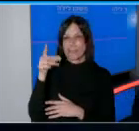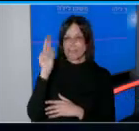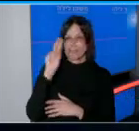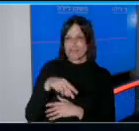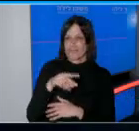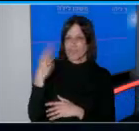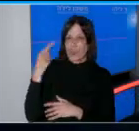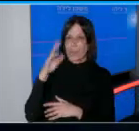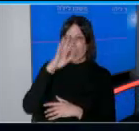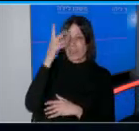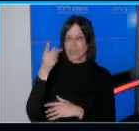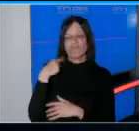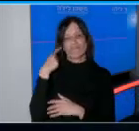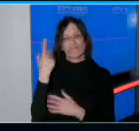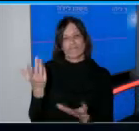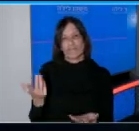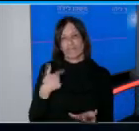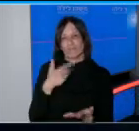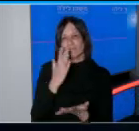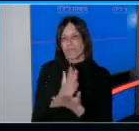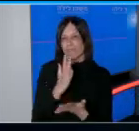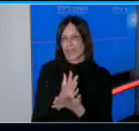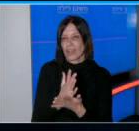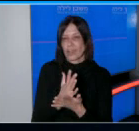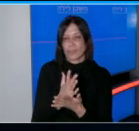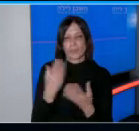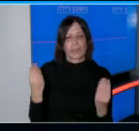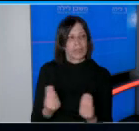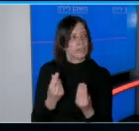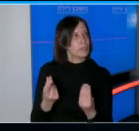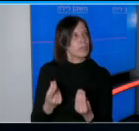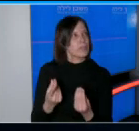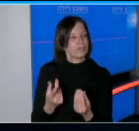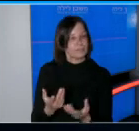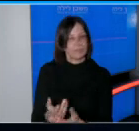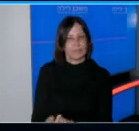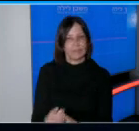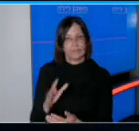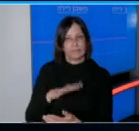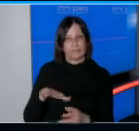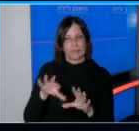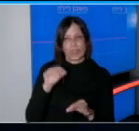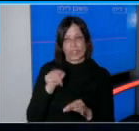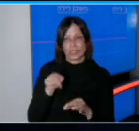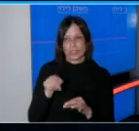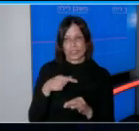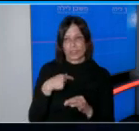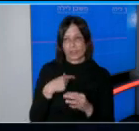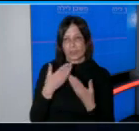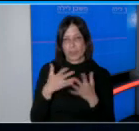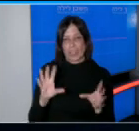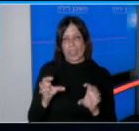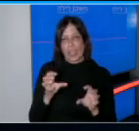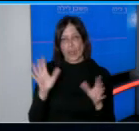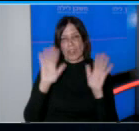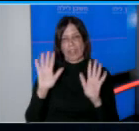דינה. תראה, אתה יודע מה, אני כבר, באמת הדברים האלה, המערכת בחירות הזאת, כשאתה פותח רדיו